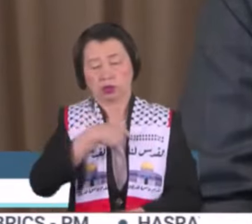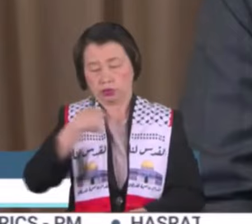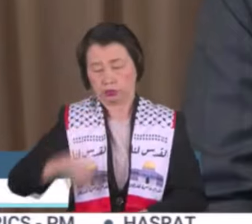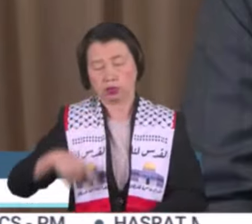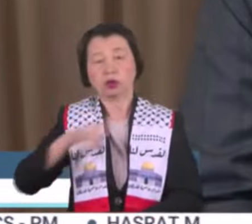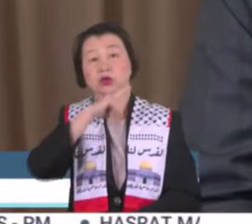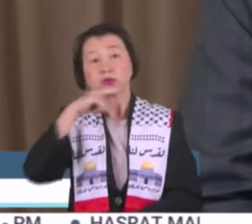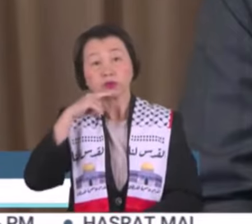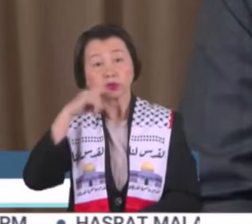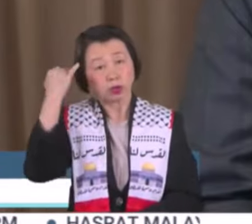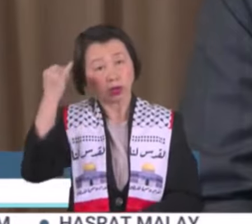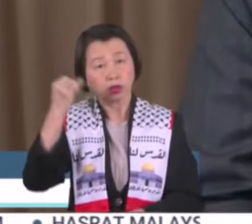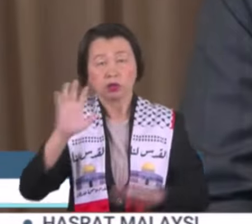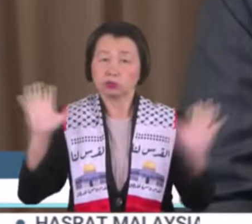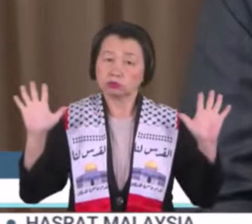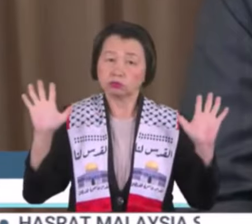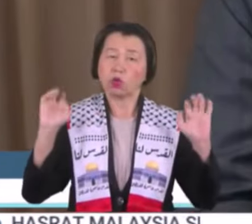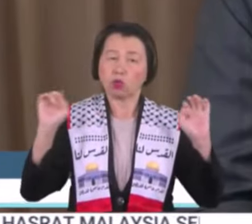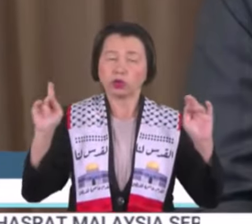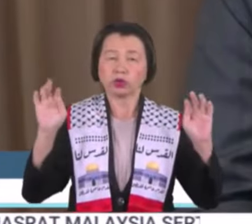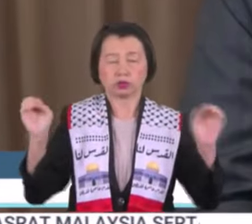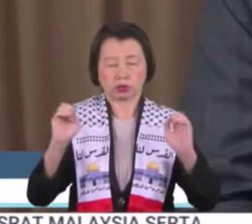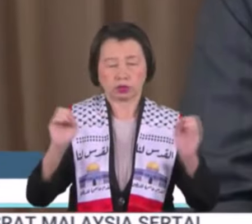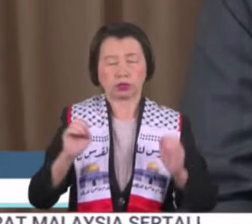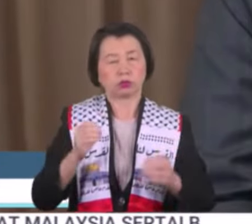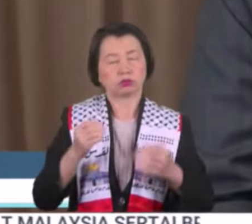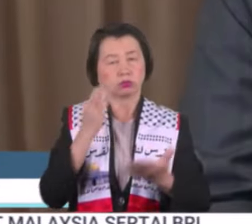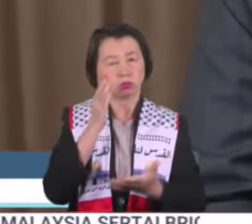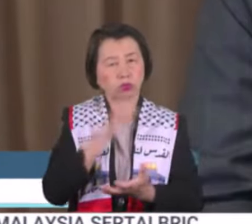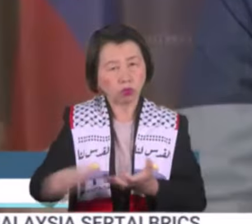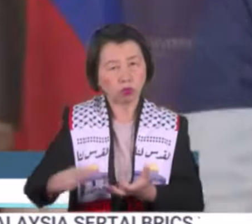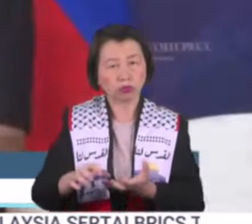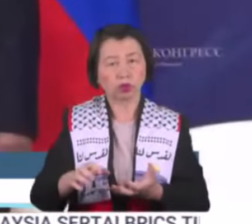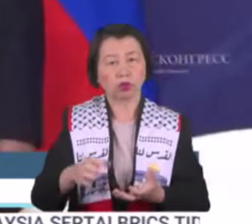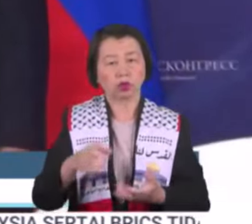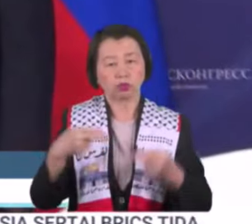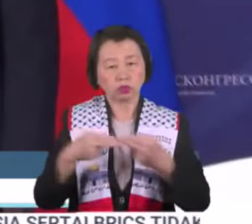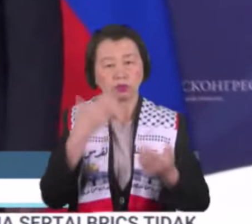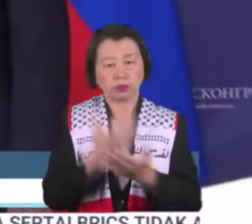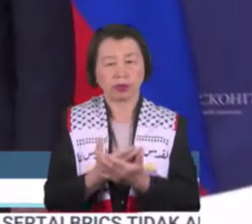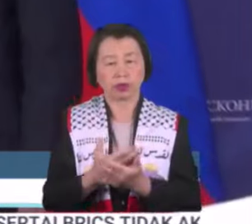atau Rusia. Tapi ini tidak menghalang hubungan baik kita.